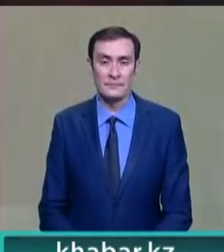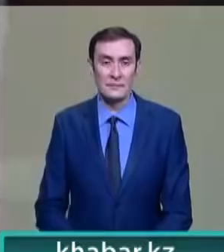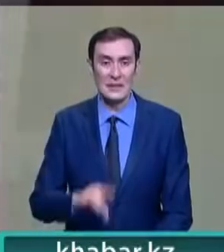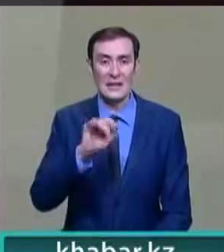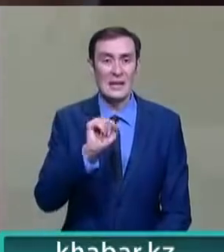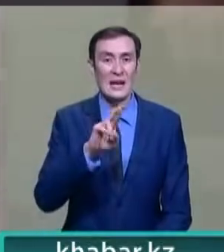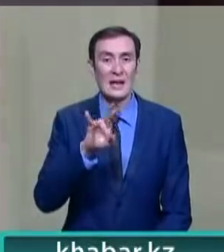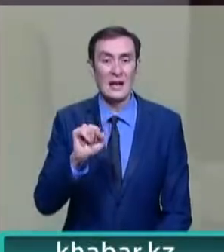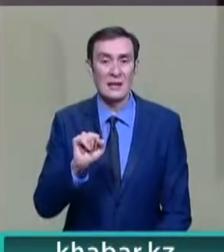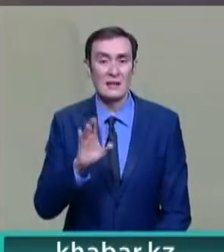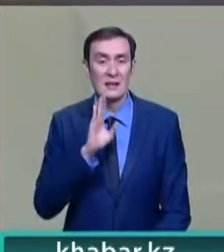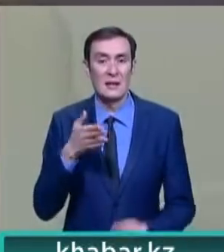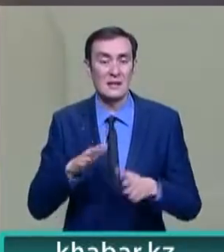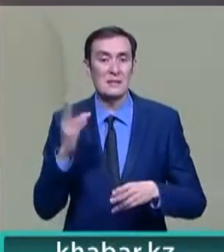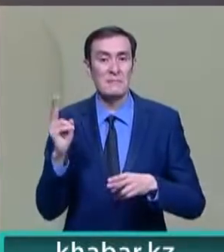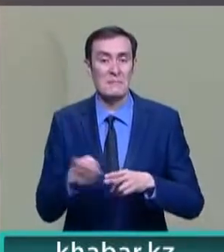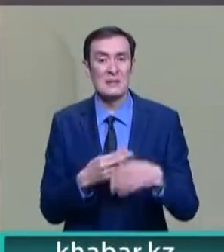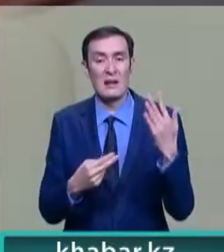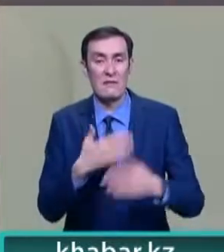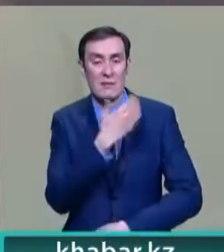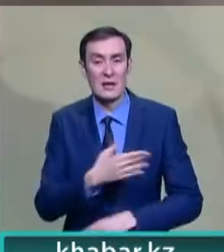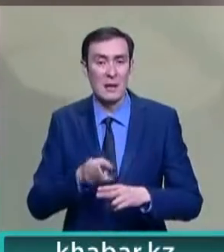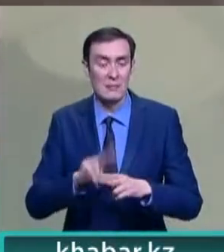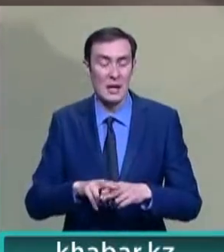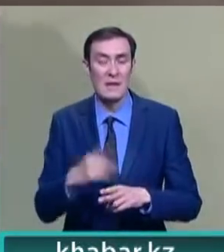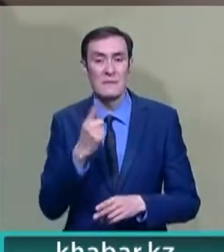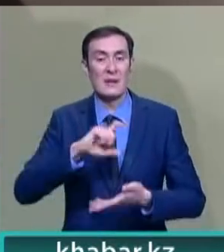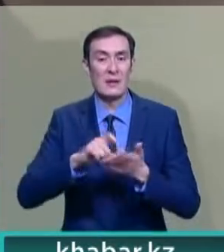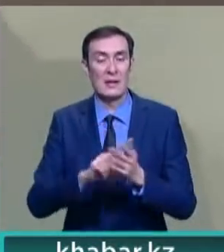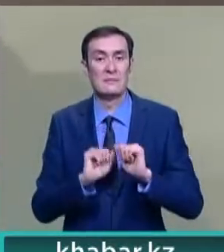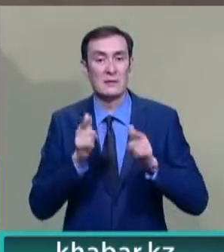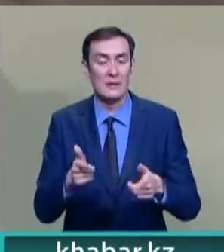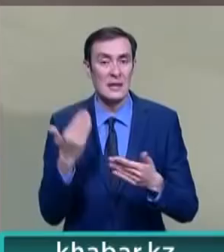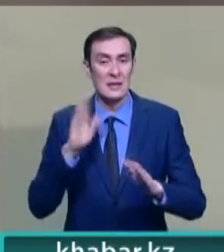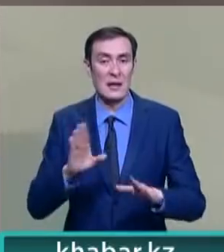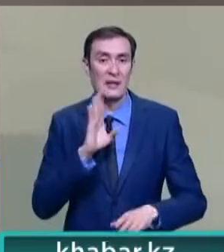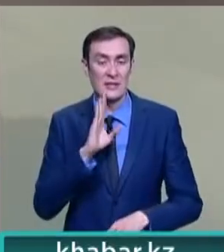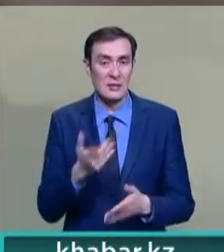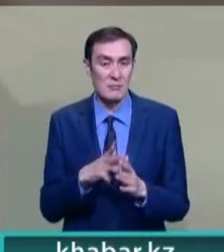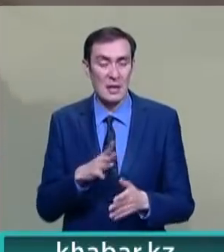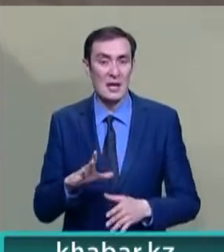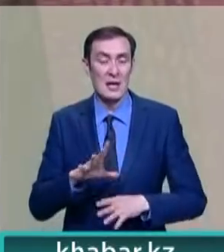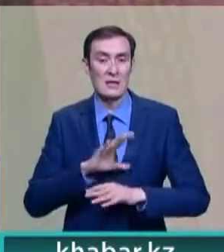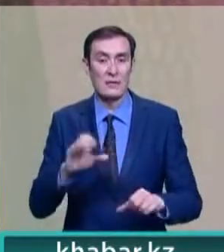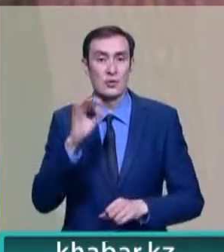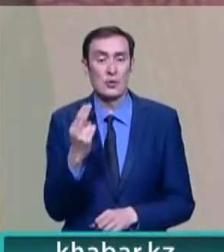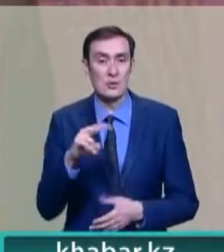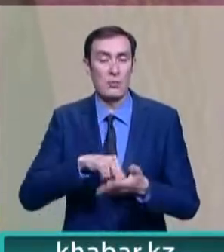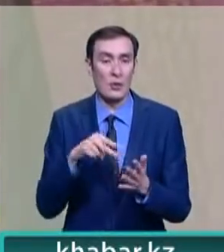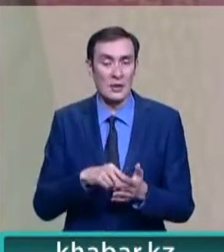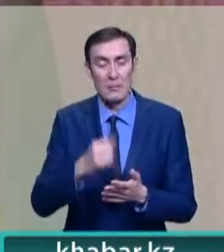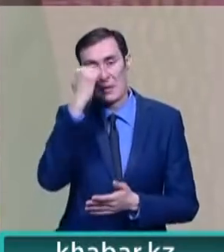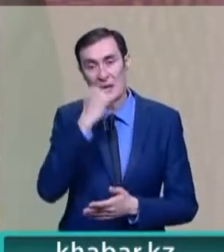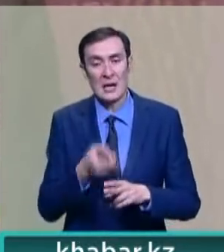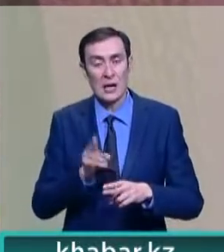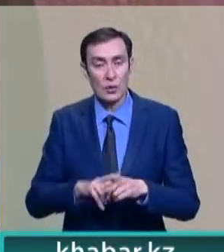Раяна Сайляубек родилась без левого предплечья. В этом году она пошла в 1 класс. Совсем недавно девочка стала героиней социального проекта,